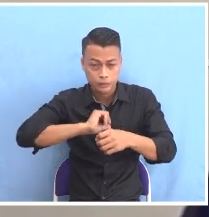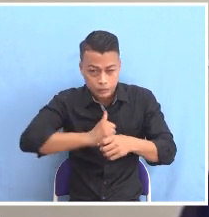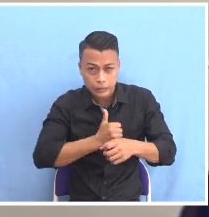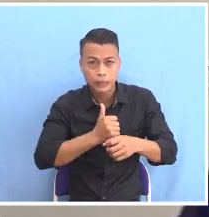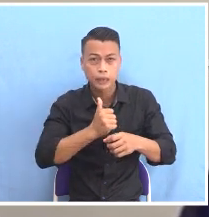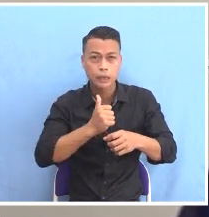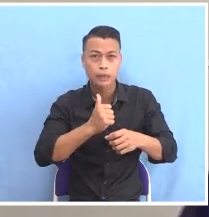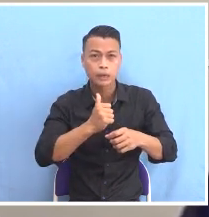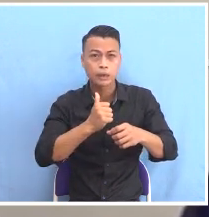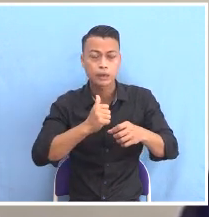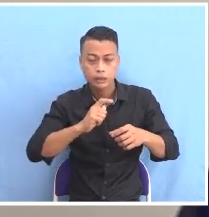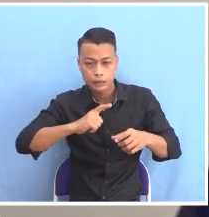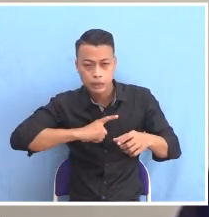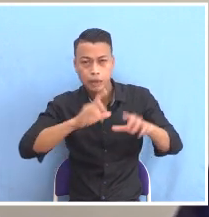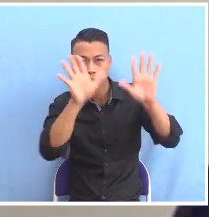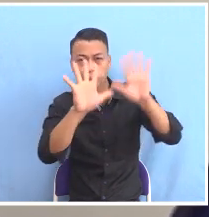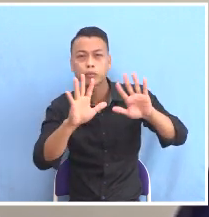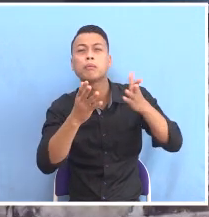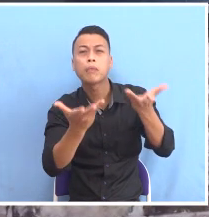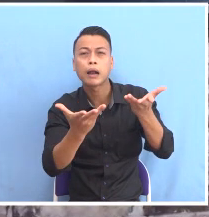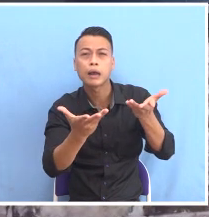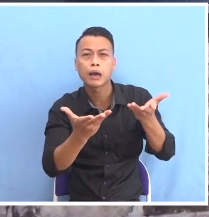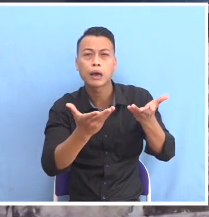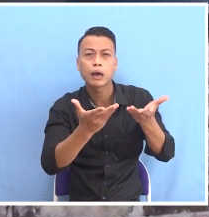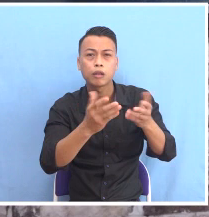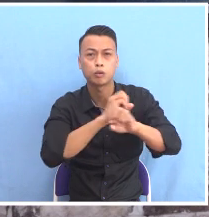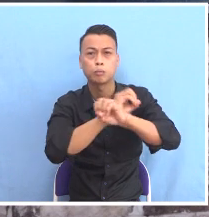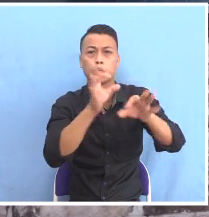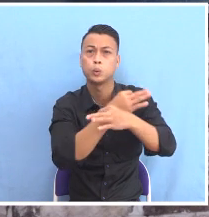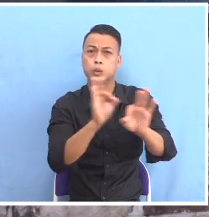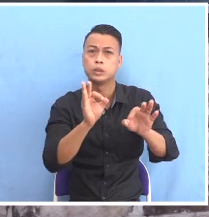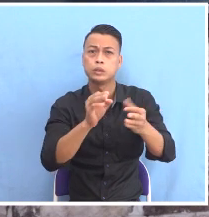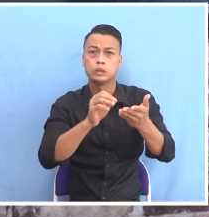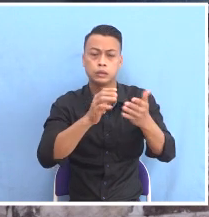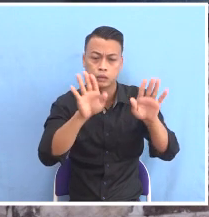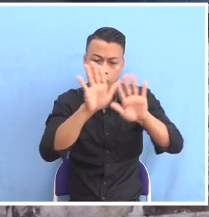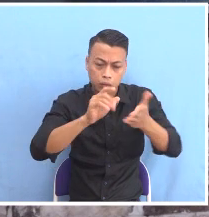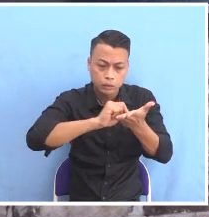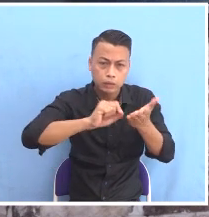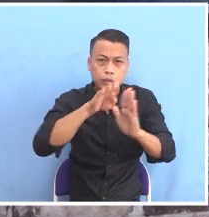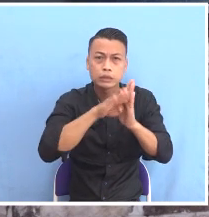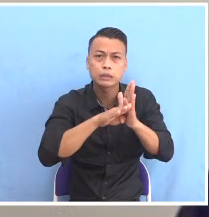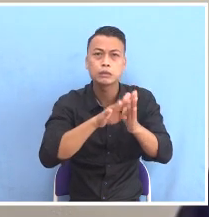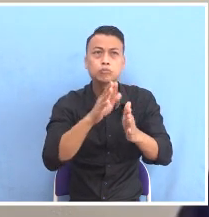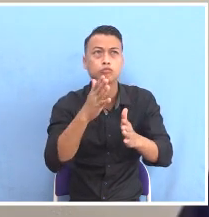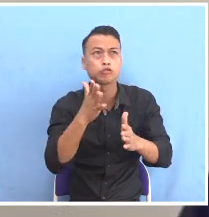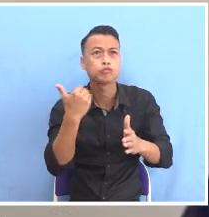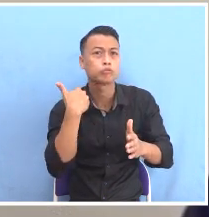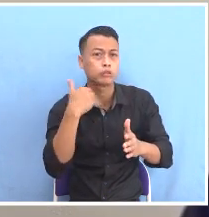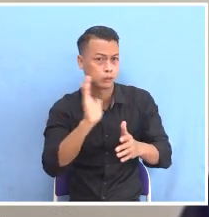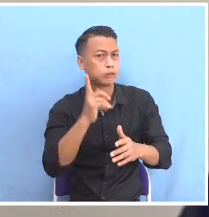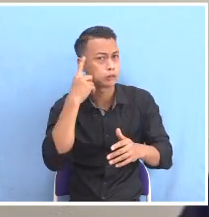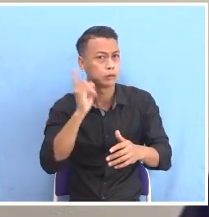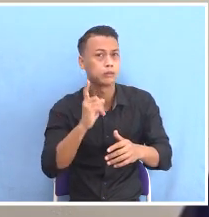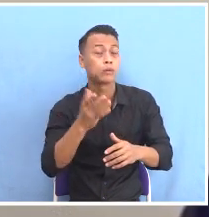security system ဘယ်လိုလဲဆိုတဲ့ဟာမျိုးချက်ပြတာမရှိသေးဘူးသူတို့မှလည်းအခုချိန်မှာတကယ်ရှိမှရှိတာလည်းဖြစ်တယ်ဘာကြောင့်လဲဆိုတော့ကျွန်တော်တို့ဟိုနေဆက်မှာရှိ